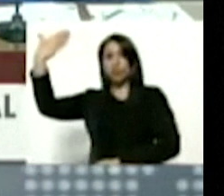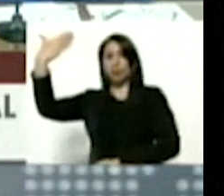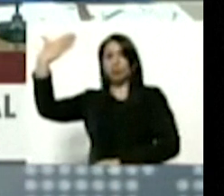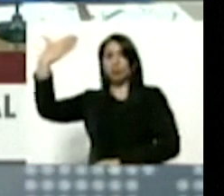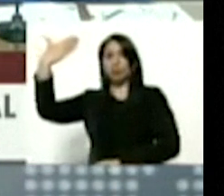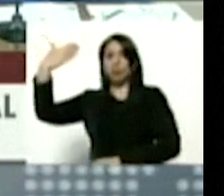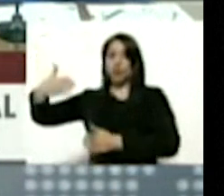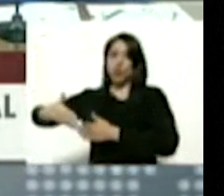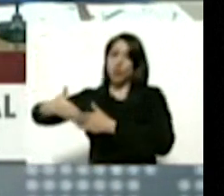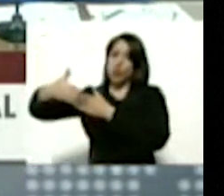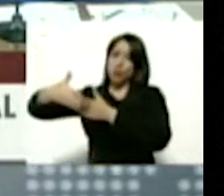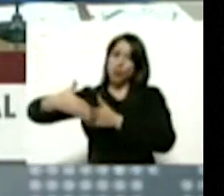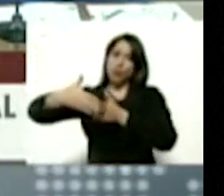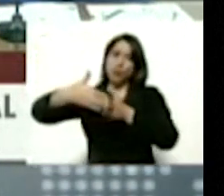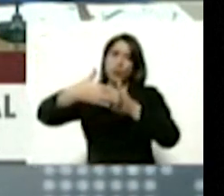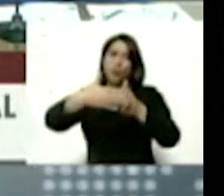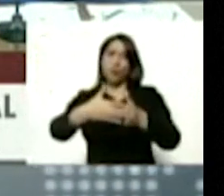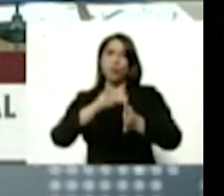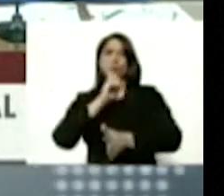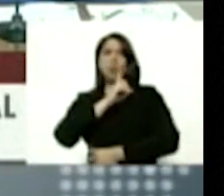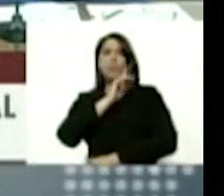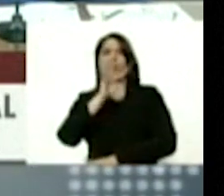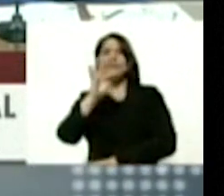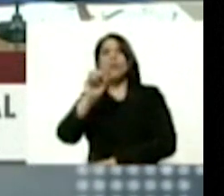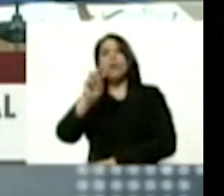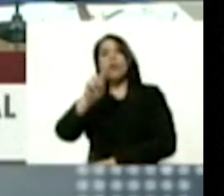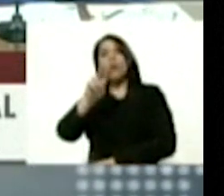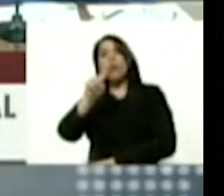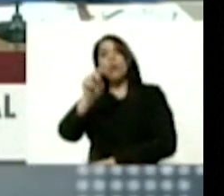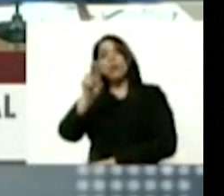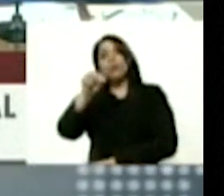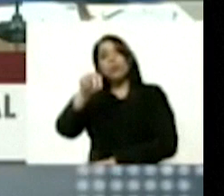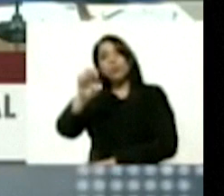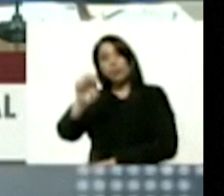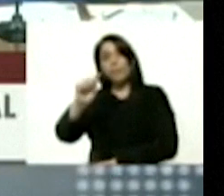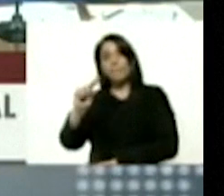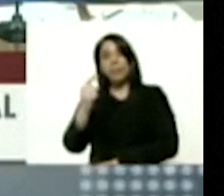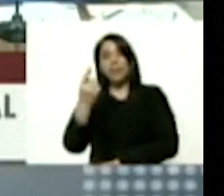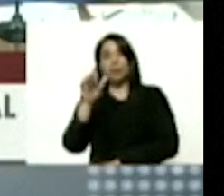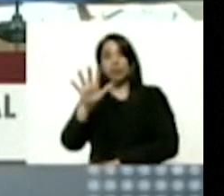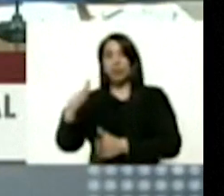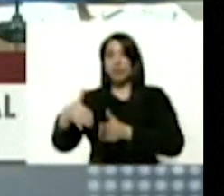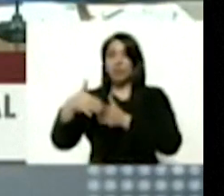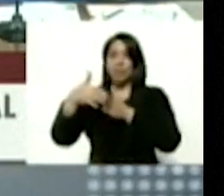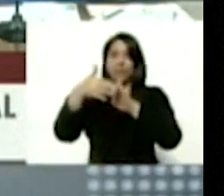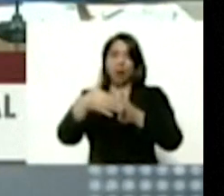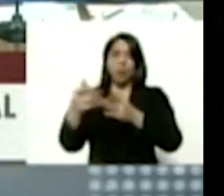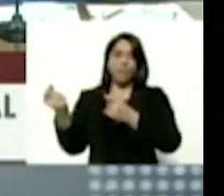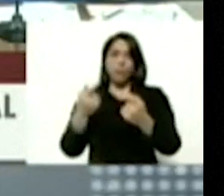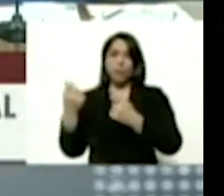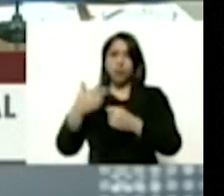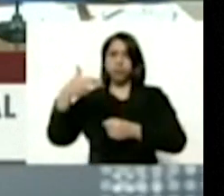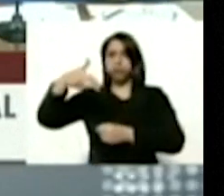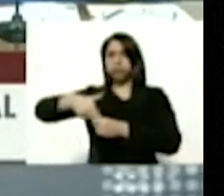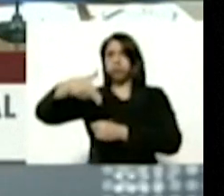das schiff fortune liste angekommen das erste von fünf schiffen die benzin- und ausrüstung bringen um entweder benzin herstellen